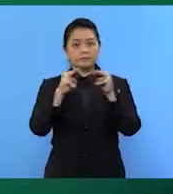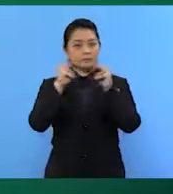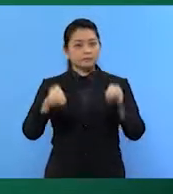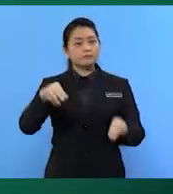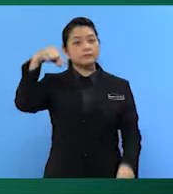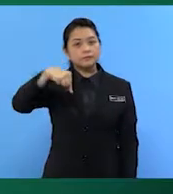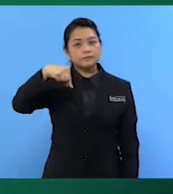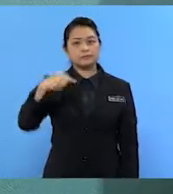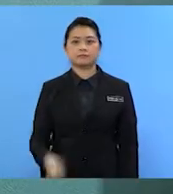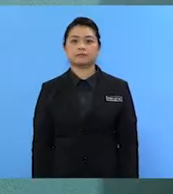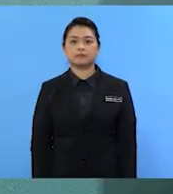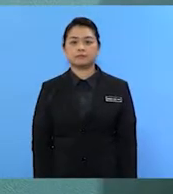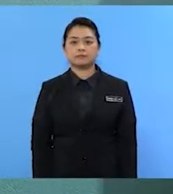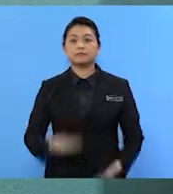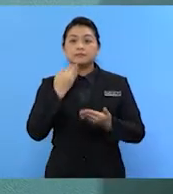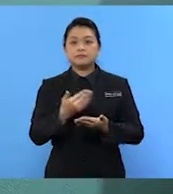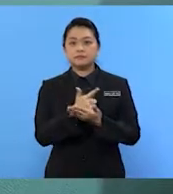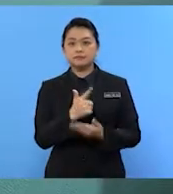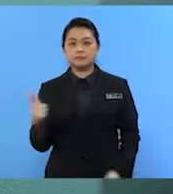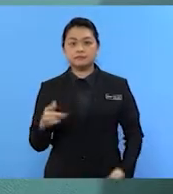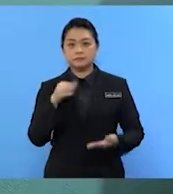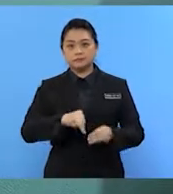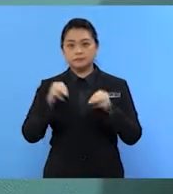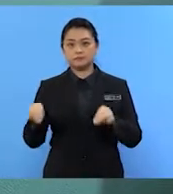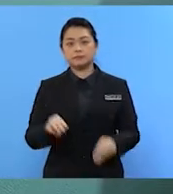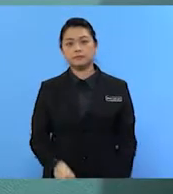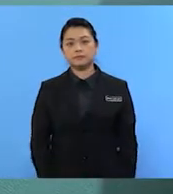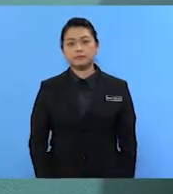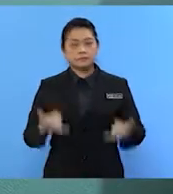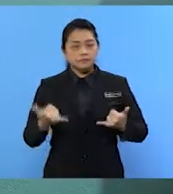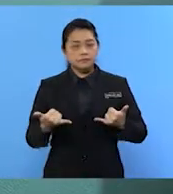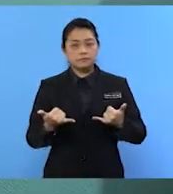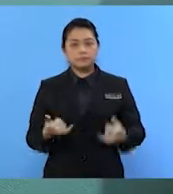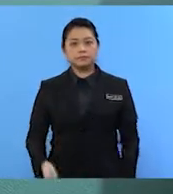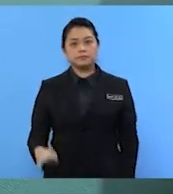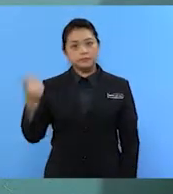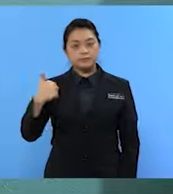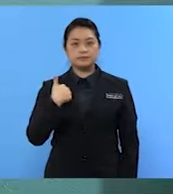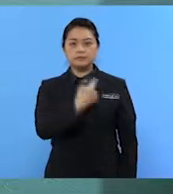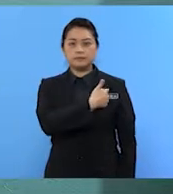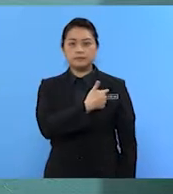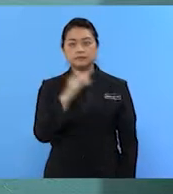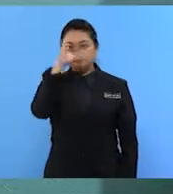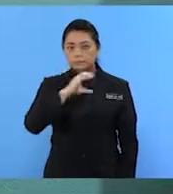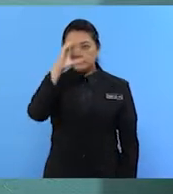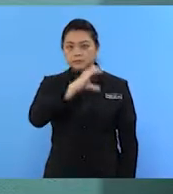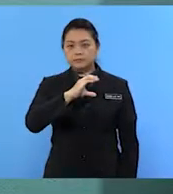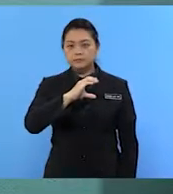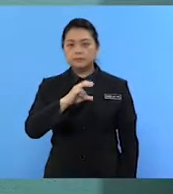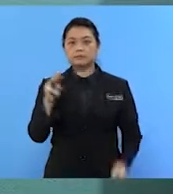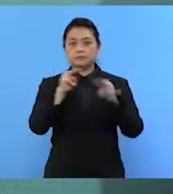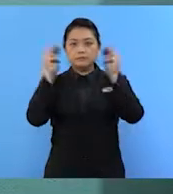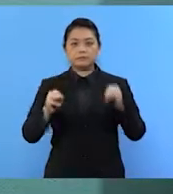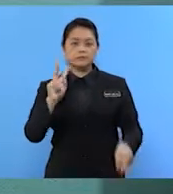Q. Baiklah, murid-murid. Sekarang, mari kita mencari